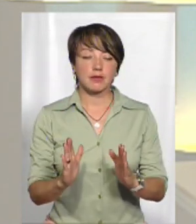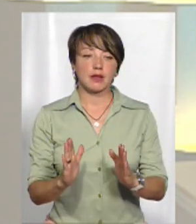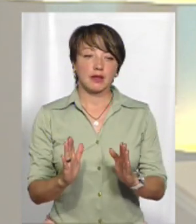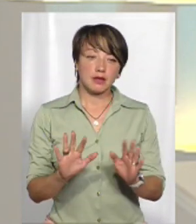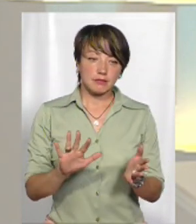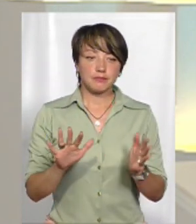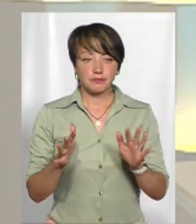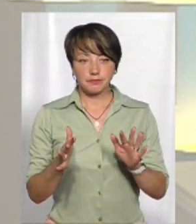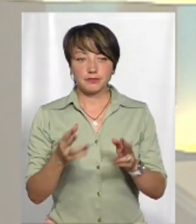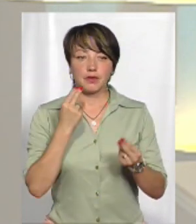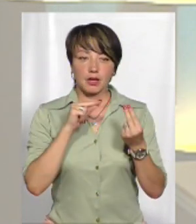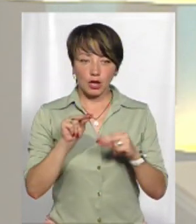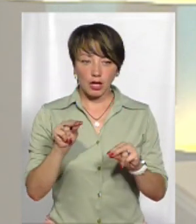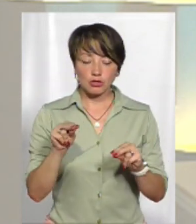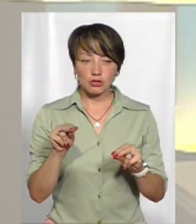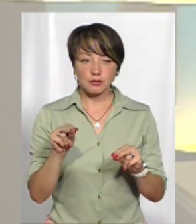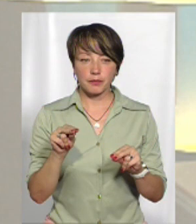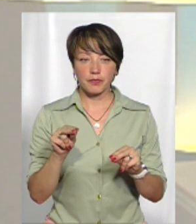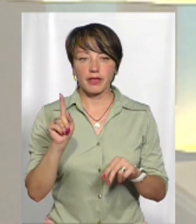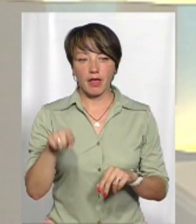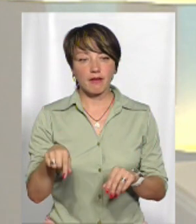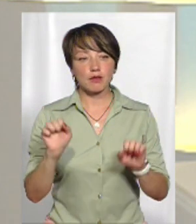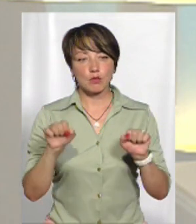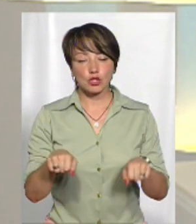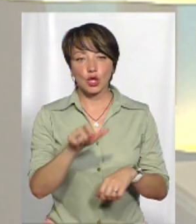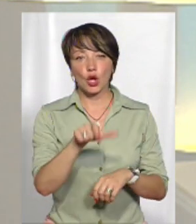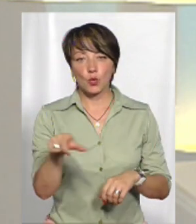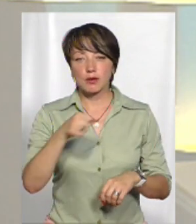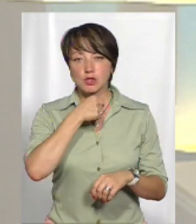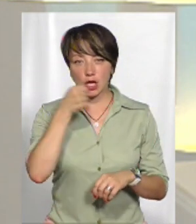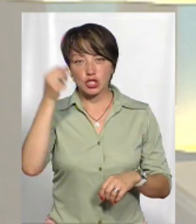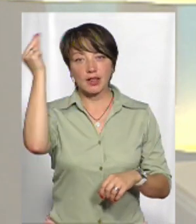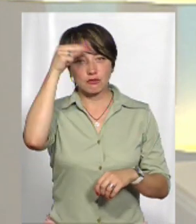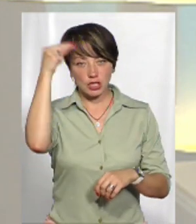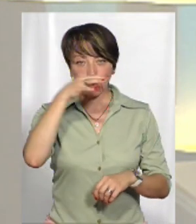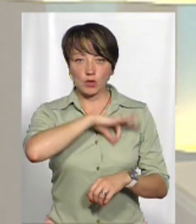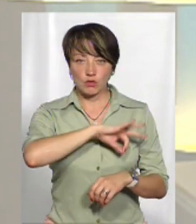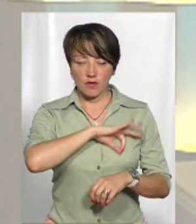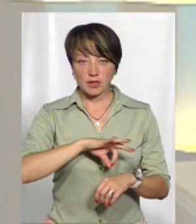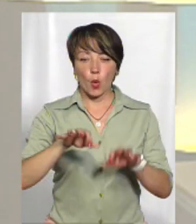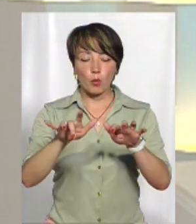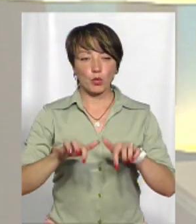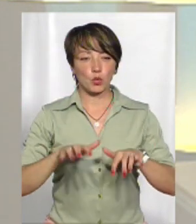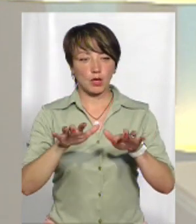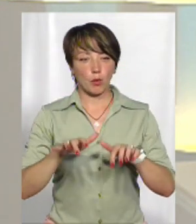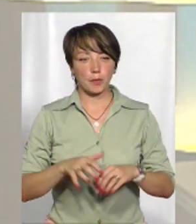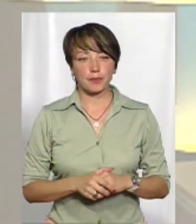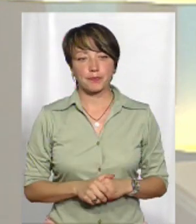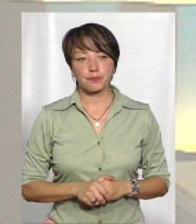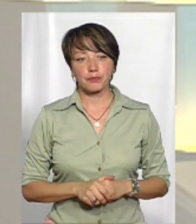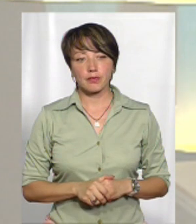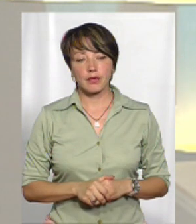цим якось краще. І навіть можна людям старшим навчитися користуватися комп'ютером